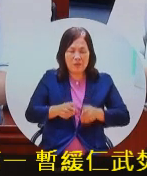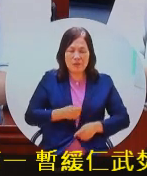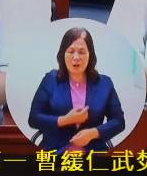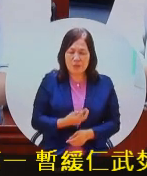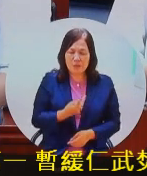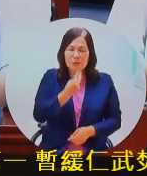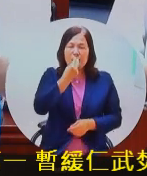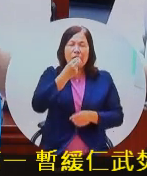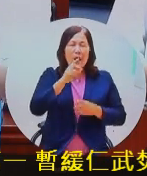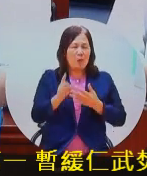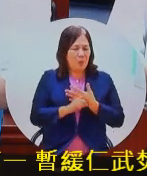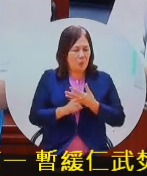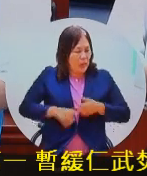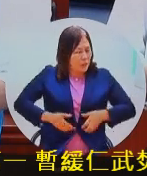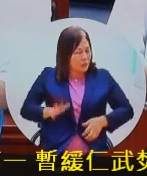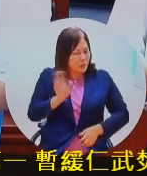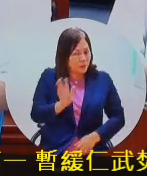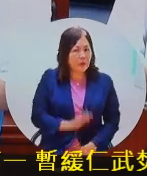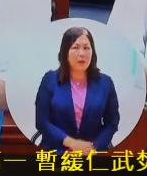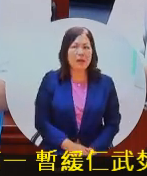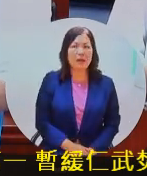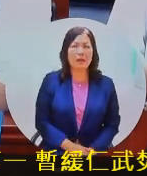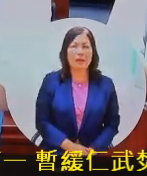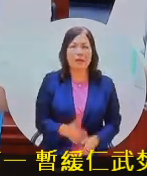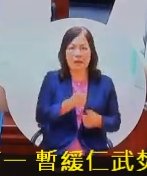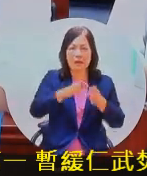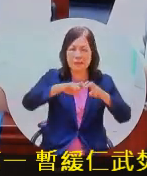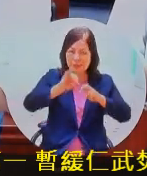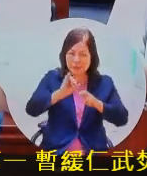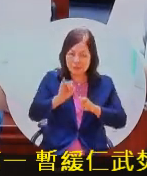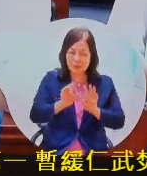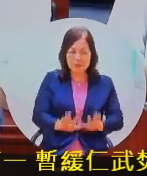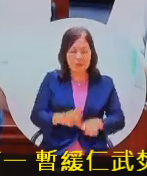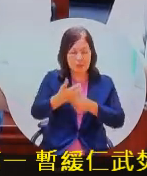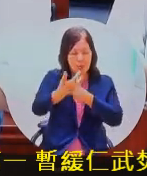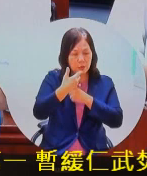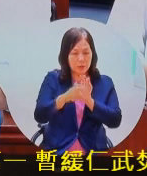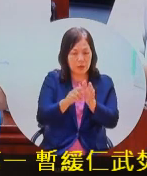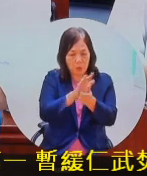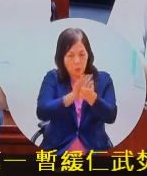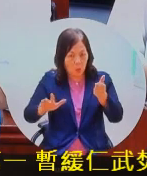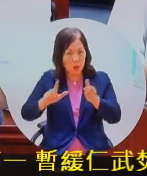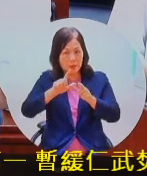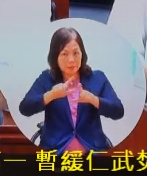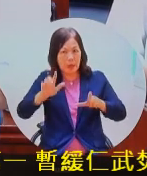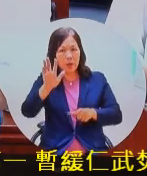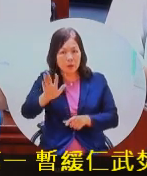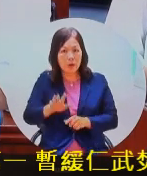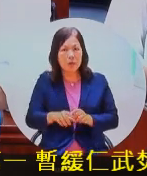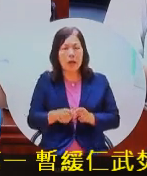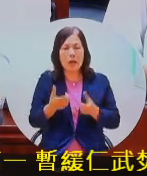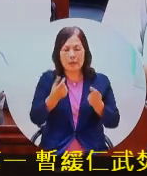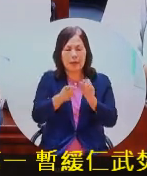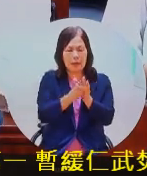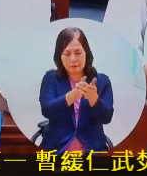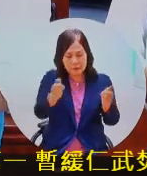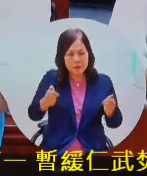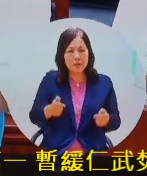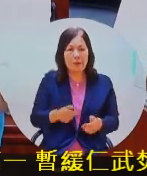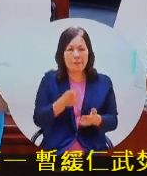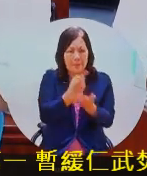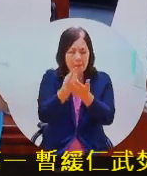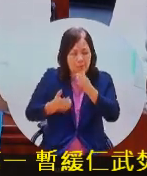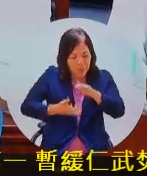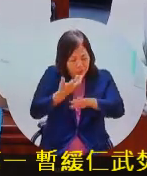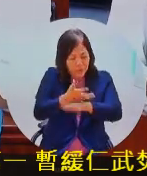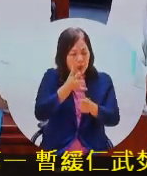好吗？谢谢两位议员，今天这个咨询会影响很深远，所以我特别要感谢大家这么用心这样做的